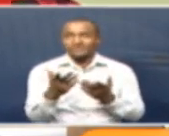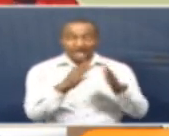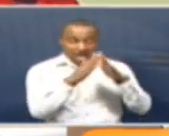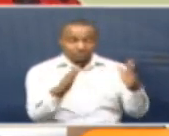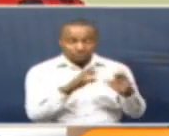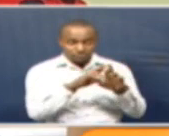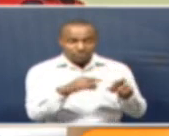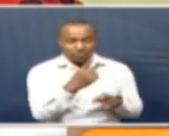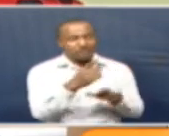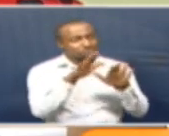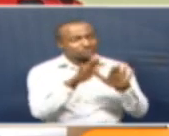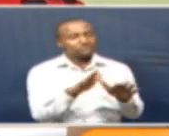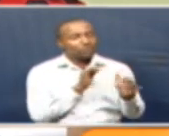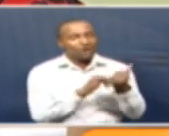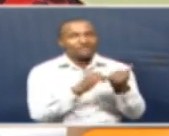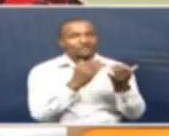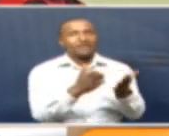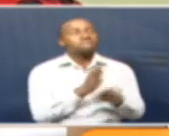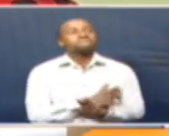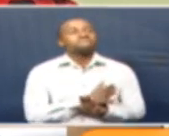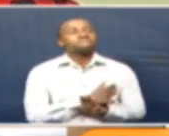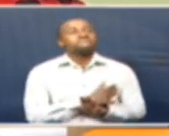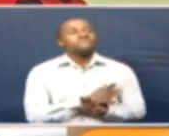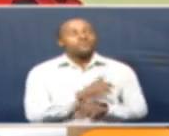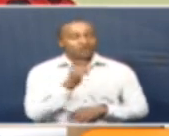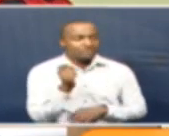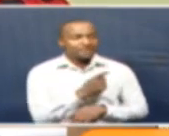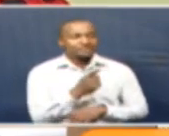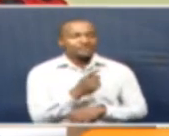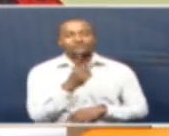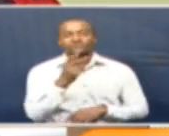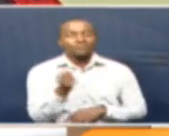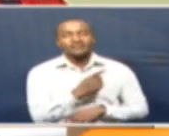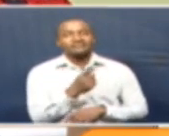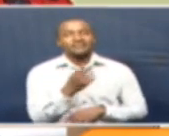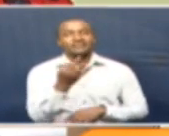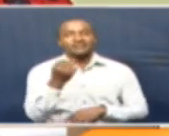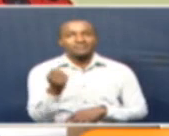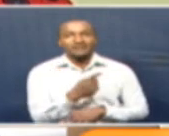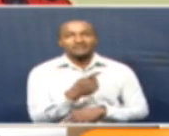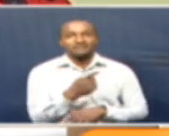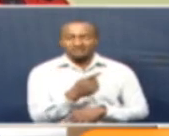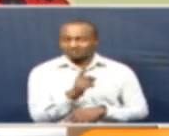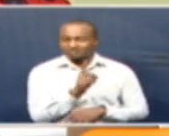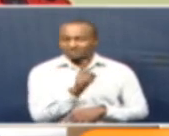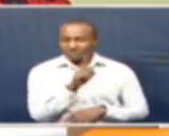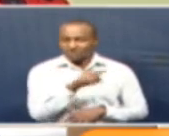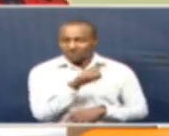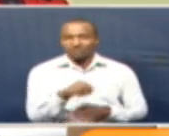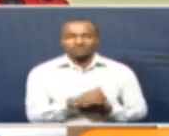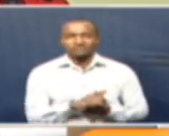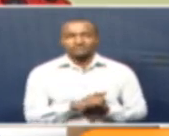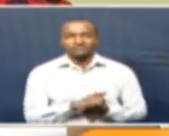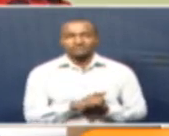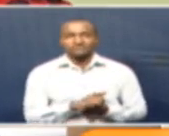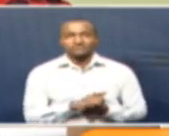moja na yeye yuko na mke wake, ukae pale umalize mwezi, waenda wa pili, waenda wa tatu, mimi sioni ikiwa vizuri. Naona kama kwa